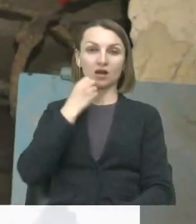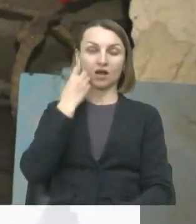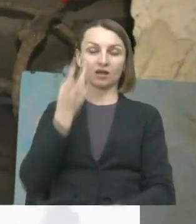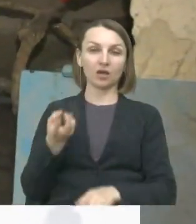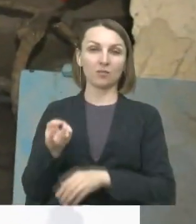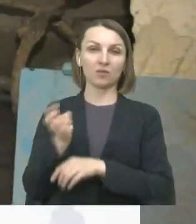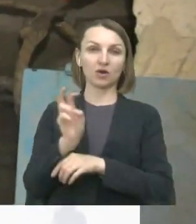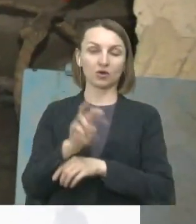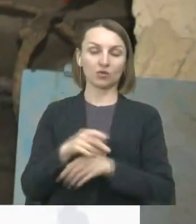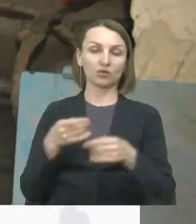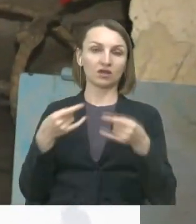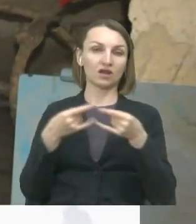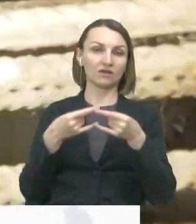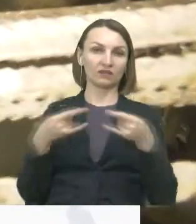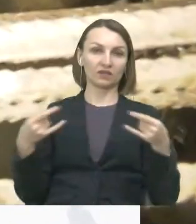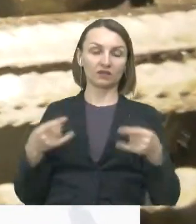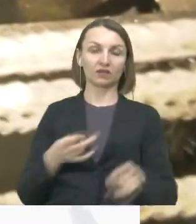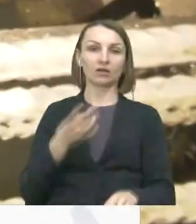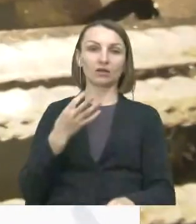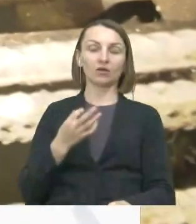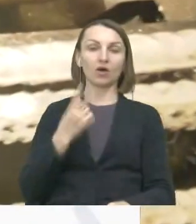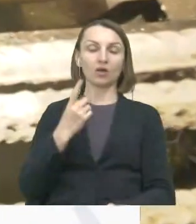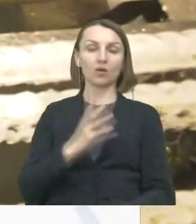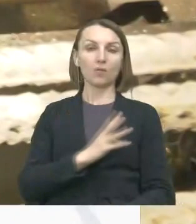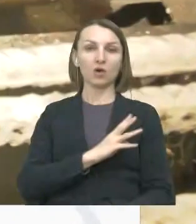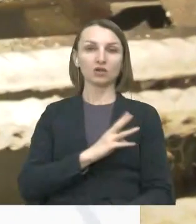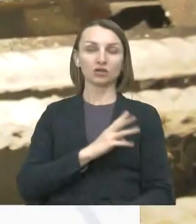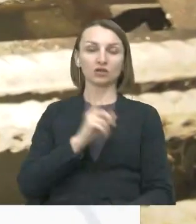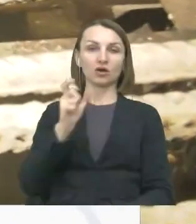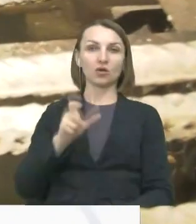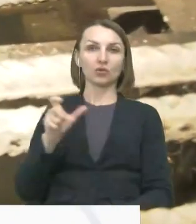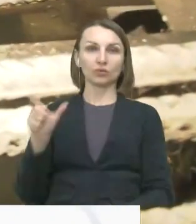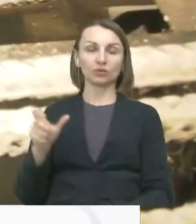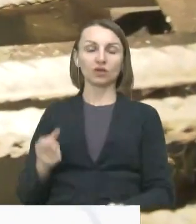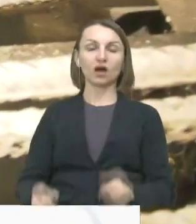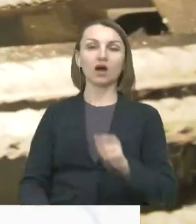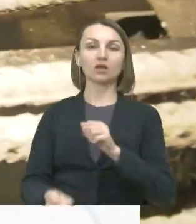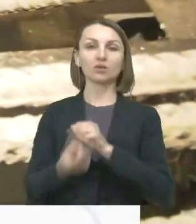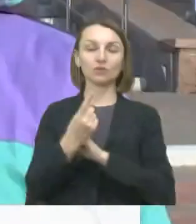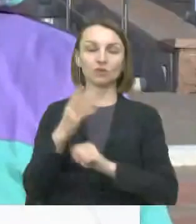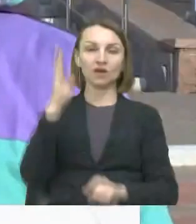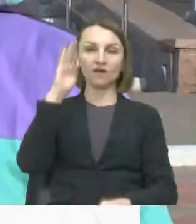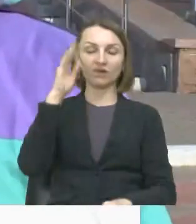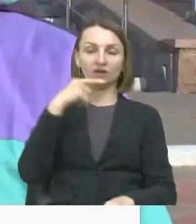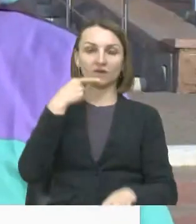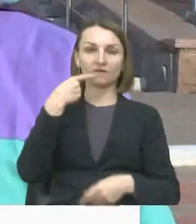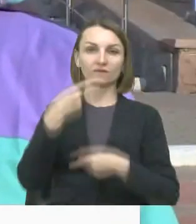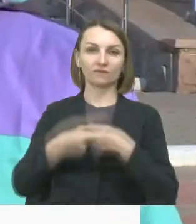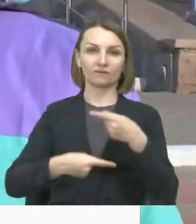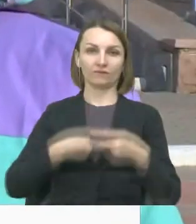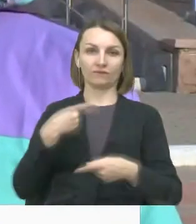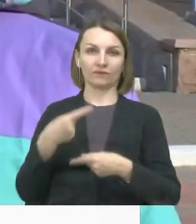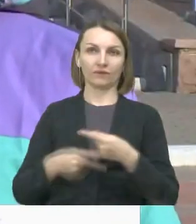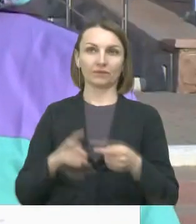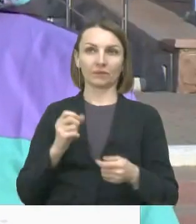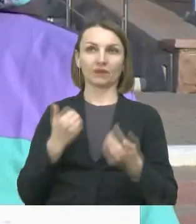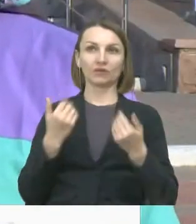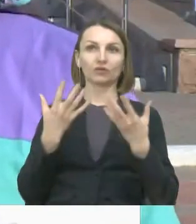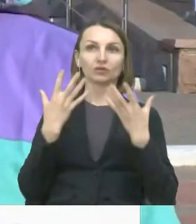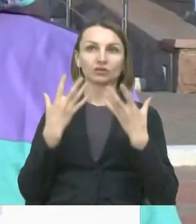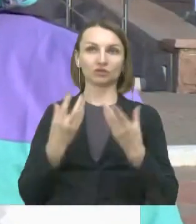прибытия съемочной группы. Одно из пожеланий жителей – выяснить, откуда поступает вода. На сегодняшний день данный